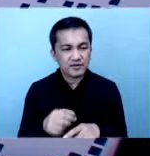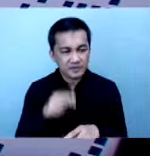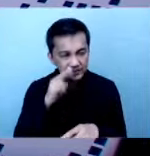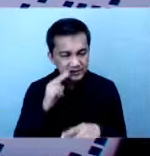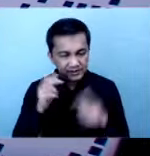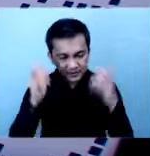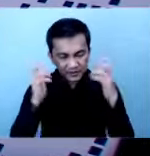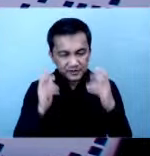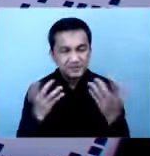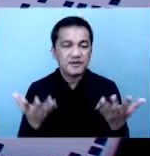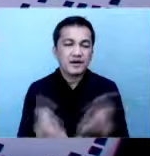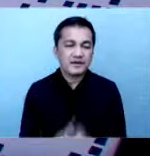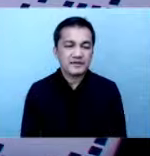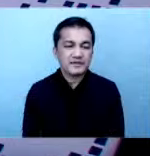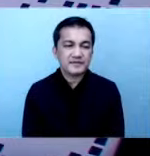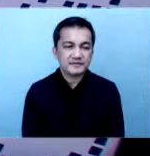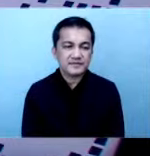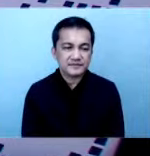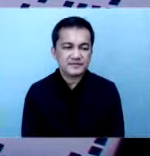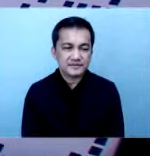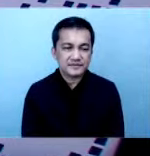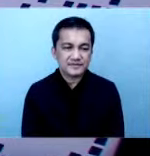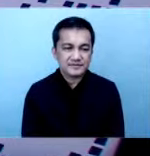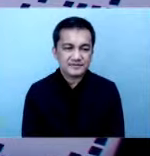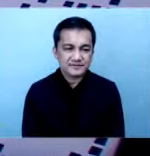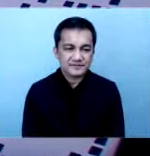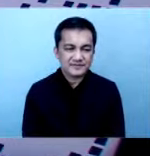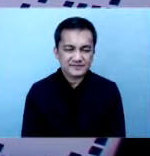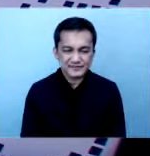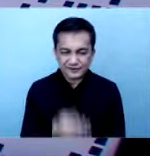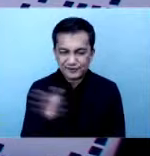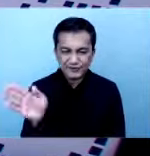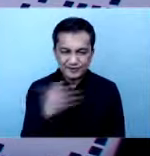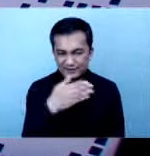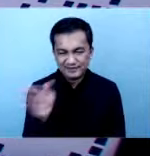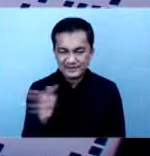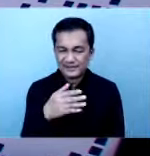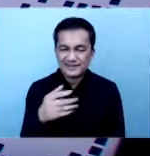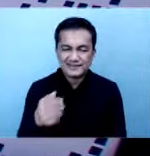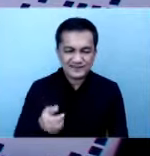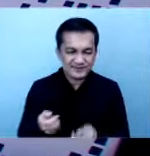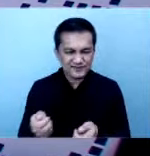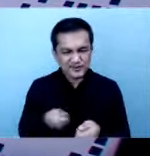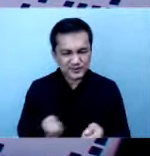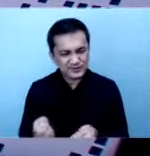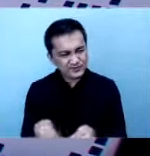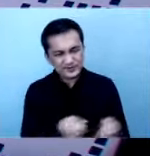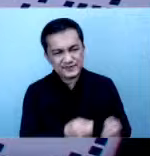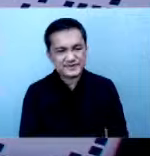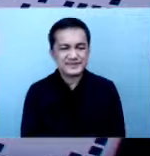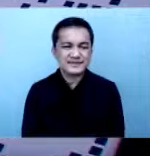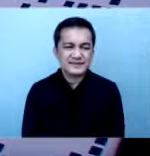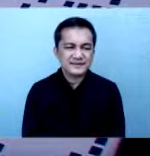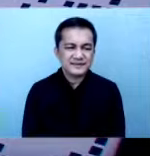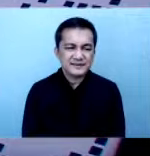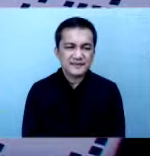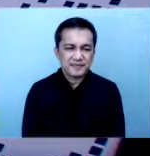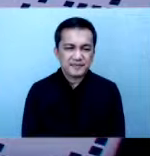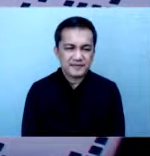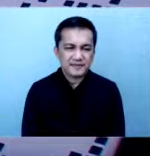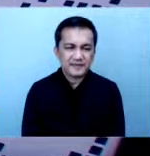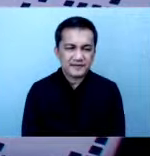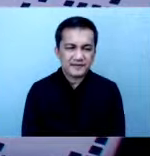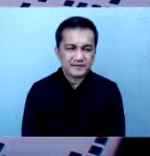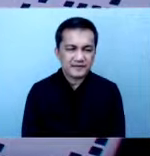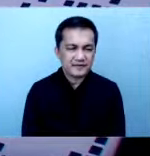di ba? Oh. Uy, kung yung chainsaw, nililigaw ka lang ng ganun, baka tamaan mo yung katabi mo. Huli na agad doon. Pero, bilib ako doon sa ano eh. Si Johnny,